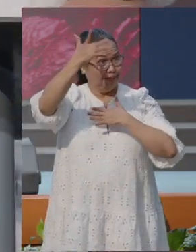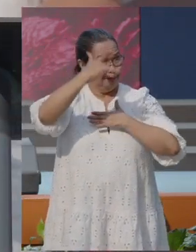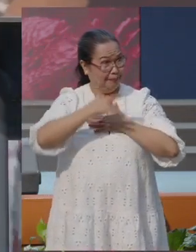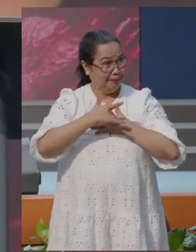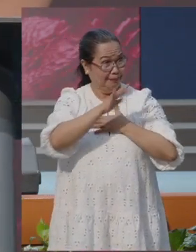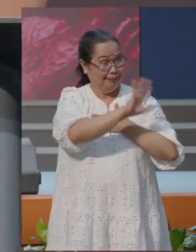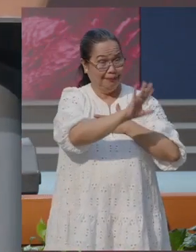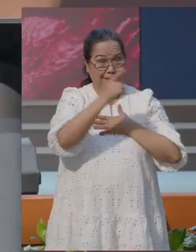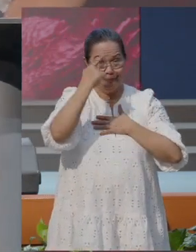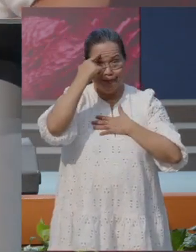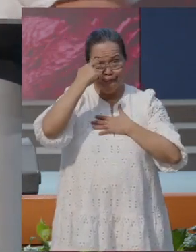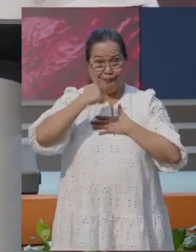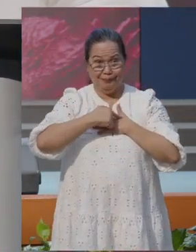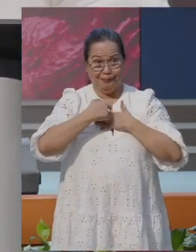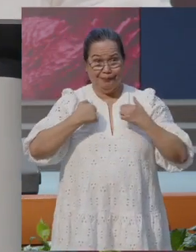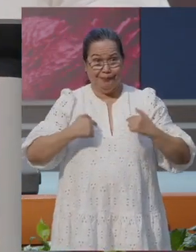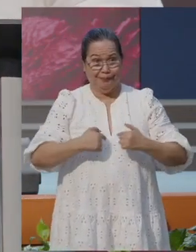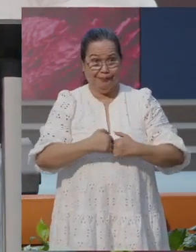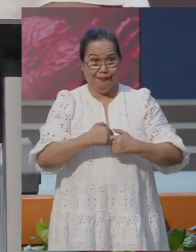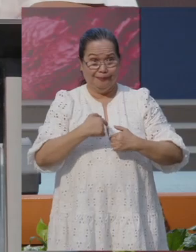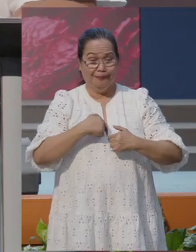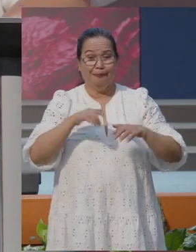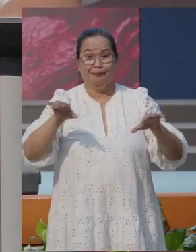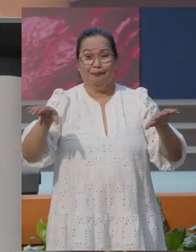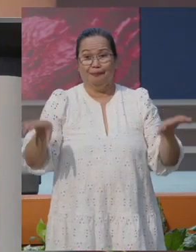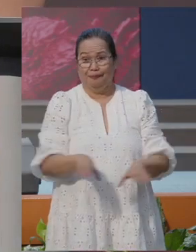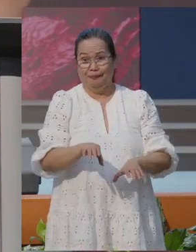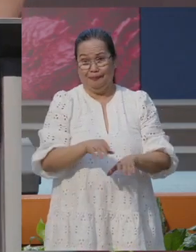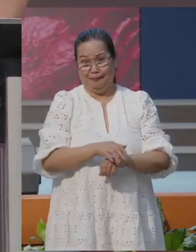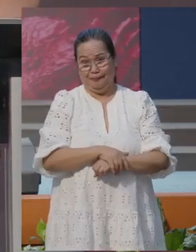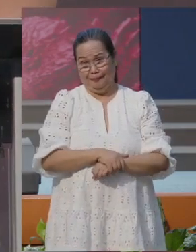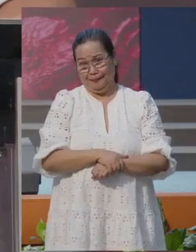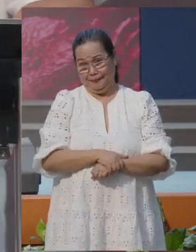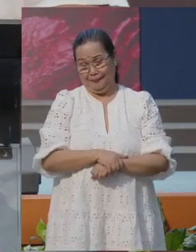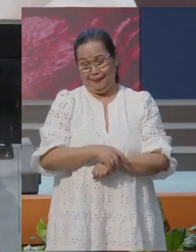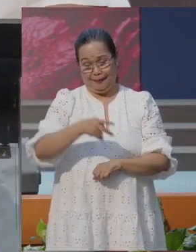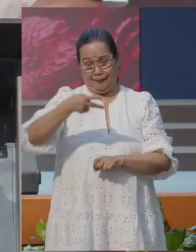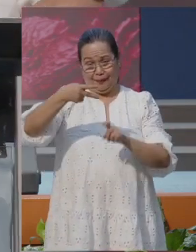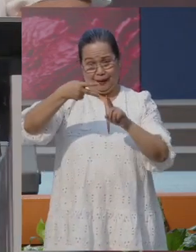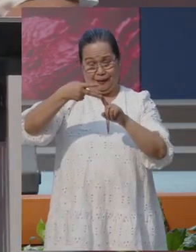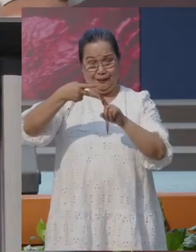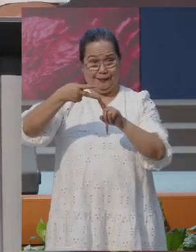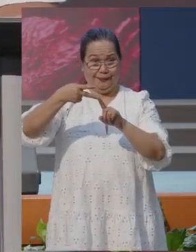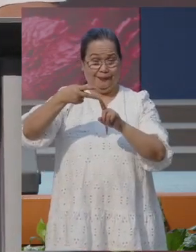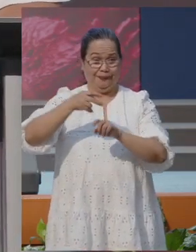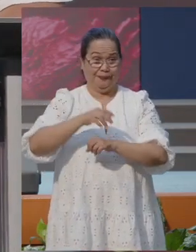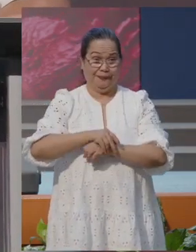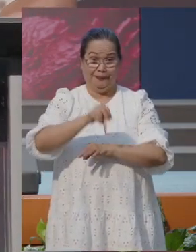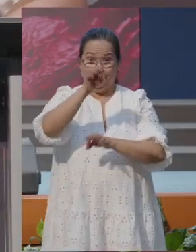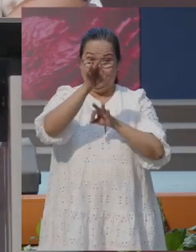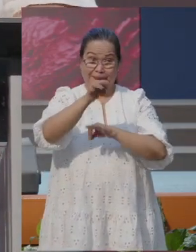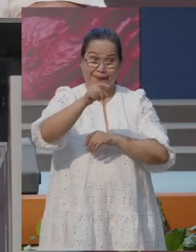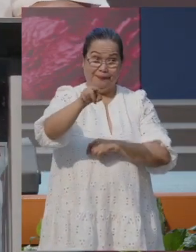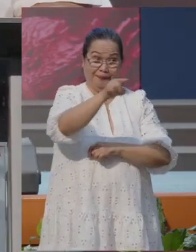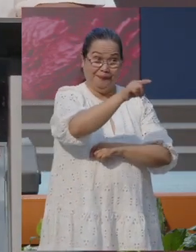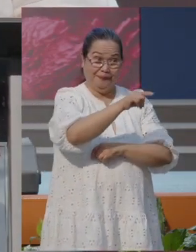isipan. Proactive. Ito naman pangalawa, ay kung tayo ay talagang ginipit